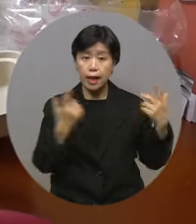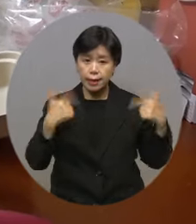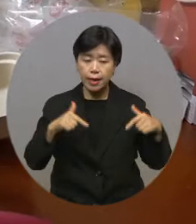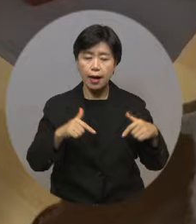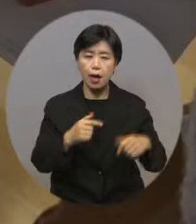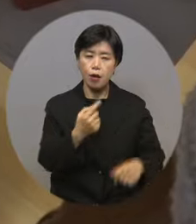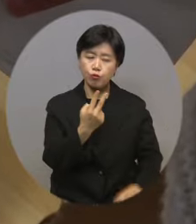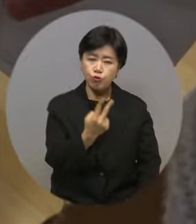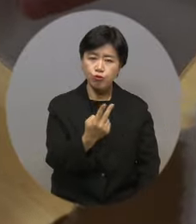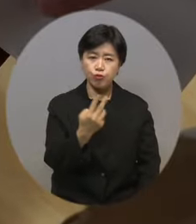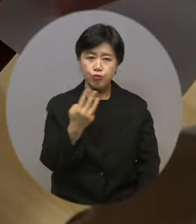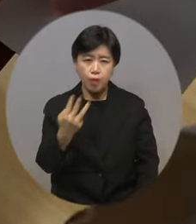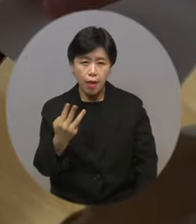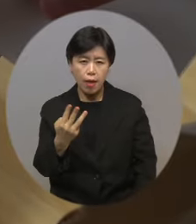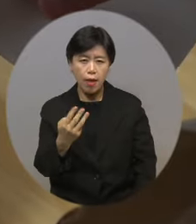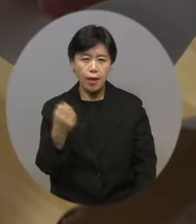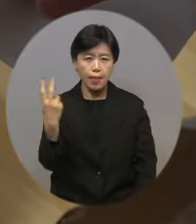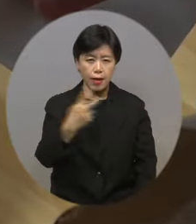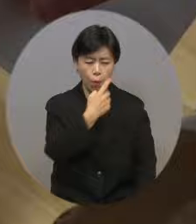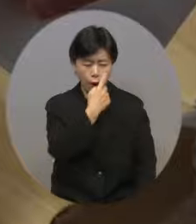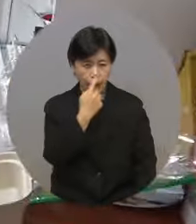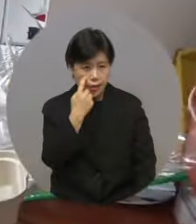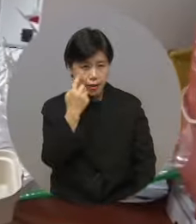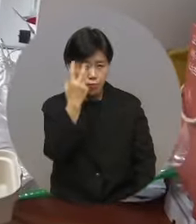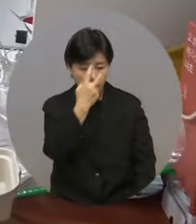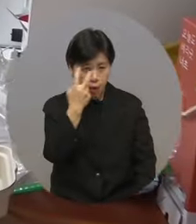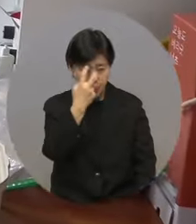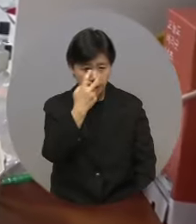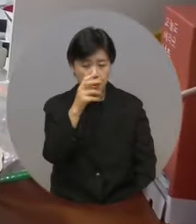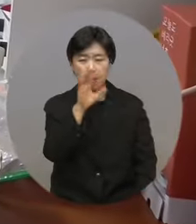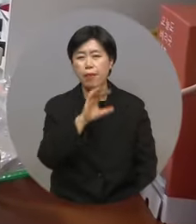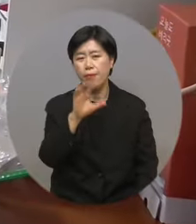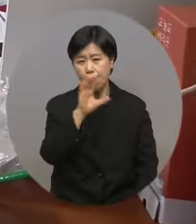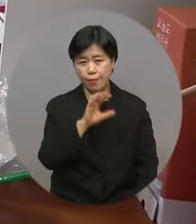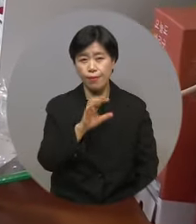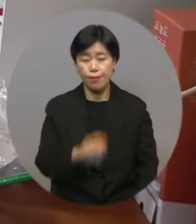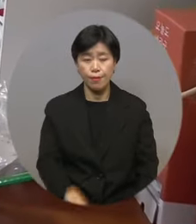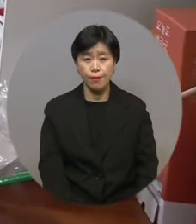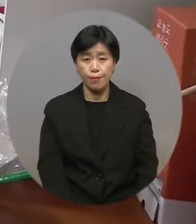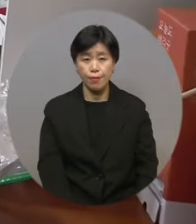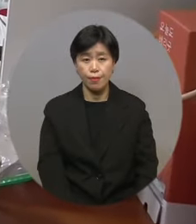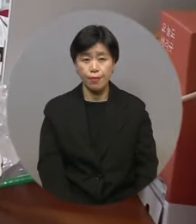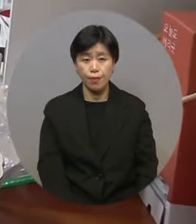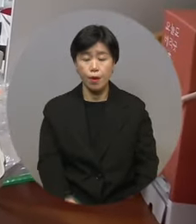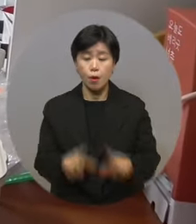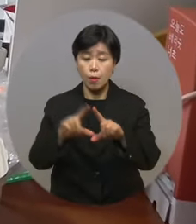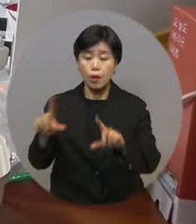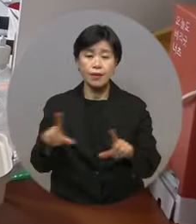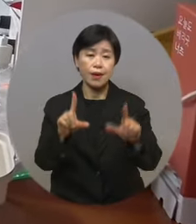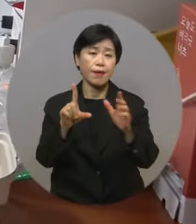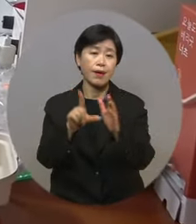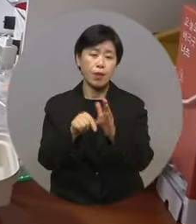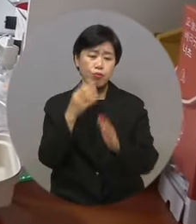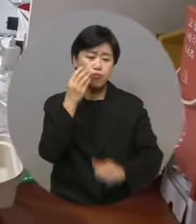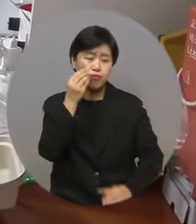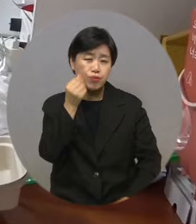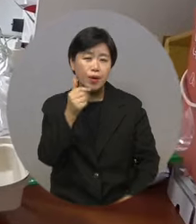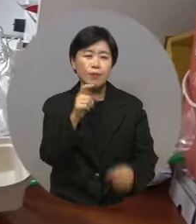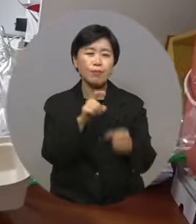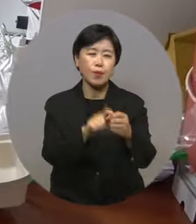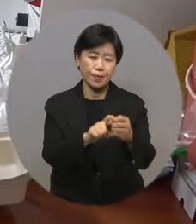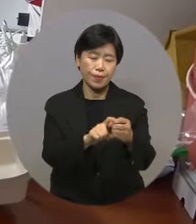세 번씩 확인하고 점검하곤 합니다. 그래야 일상이 일상다워진다는 것을 알기